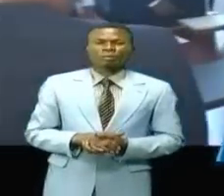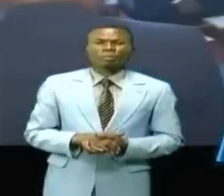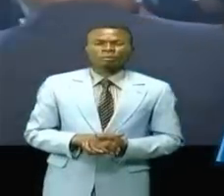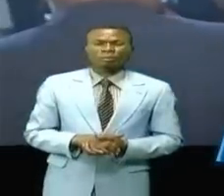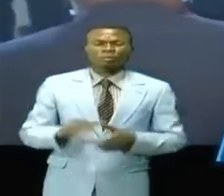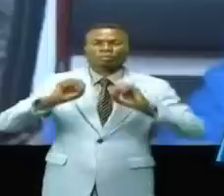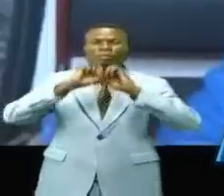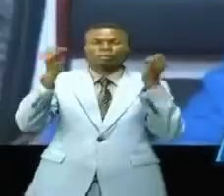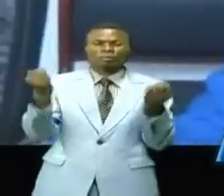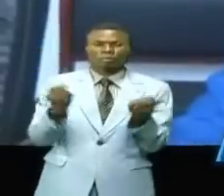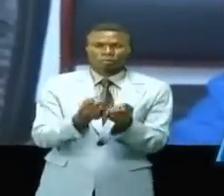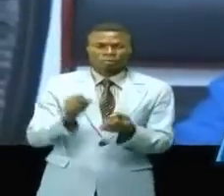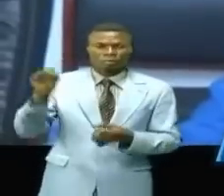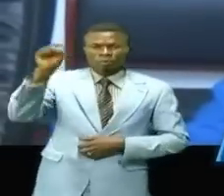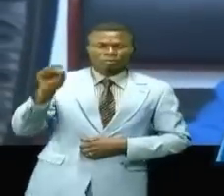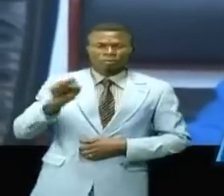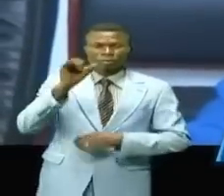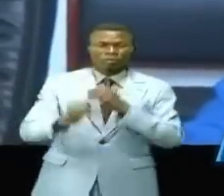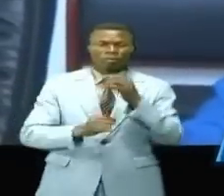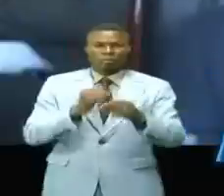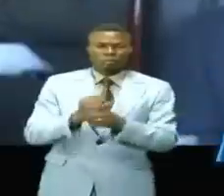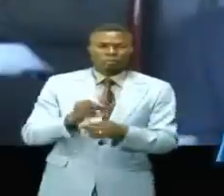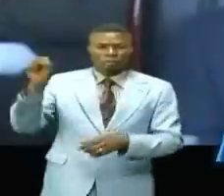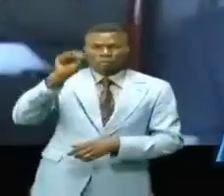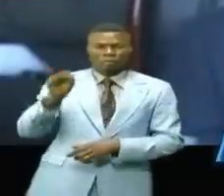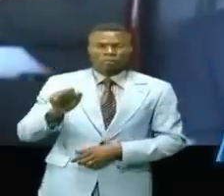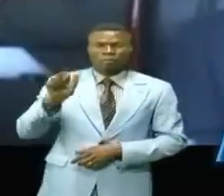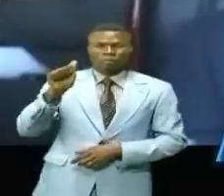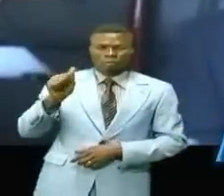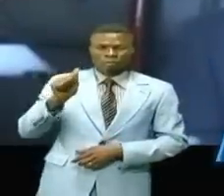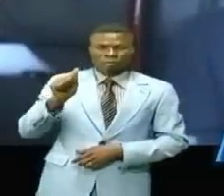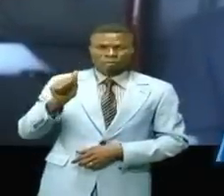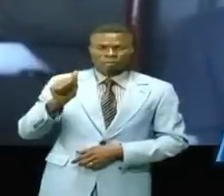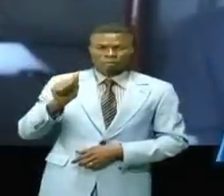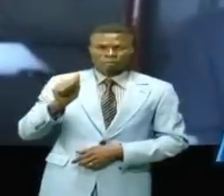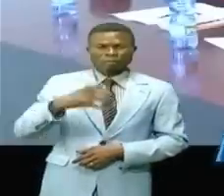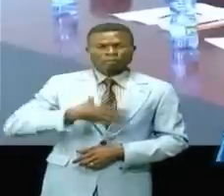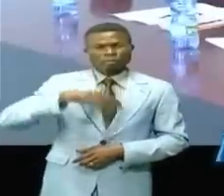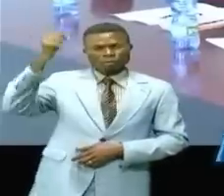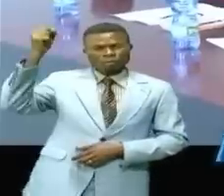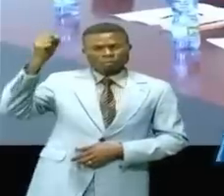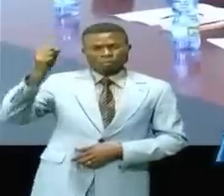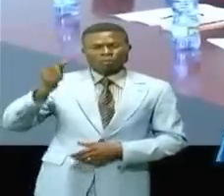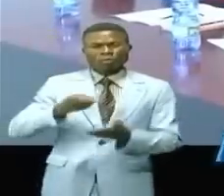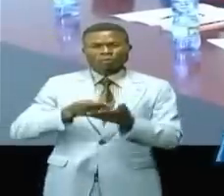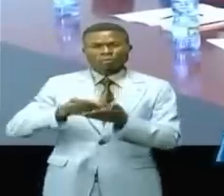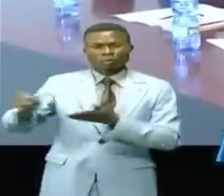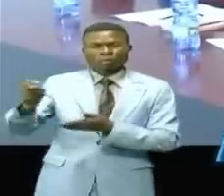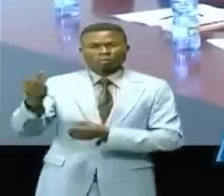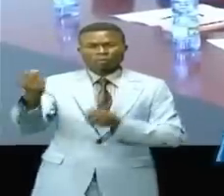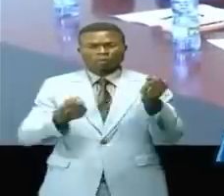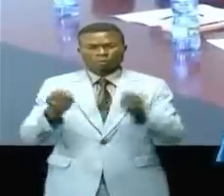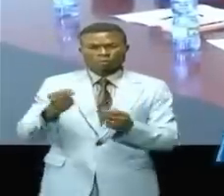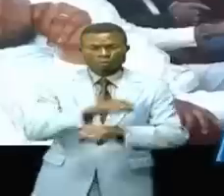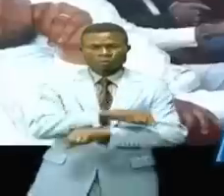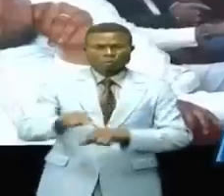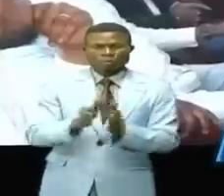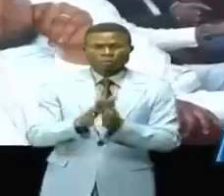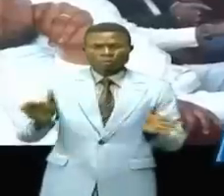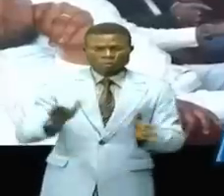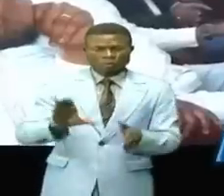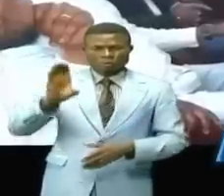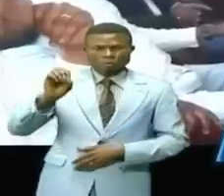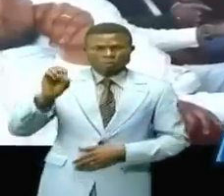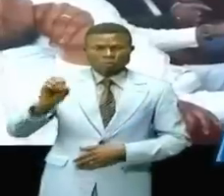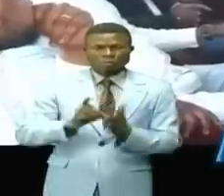La société Servex International SA vient de remporter le marché pour l'achat des chars automobiles de la Direction générale des corridors